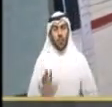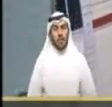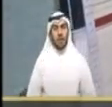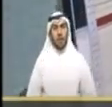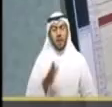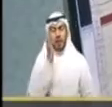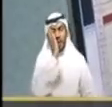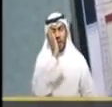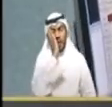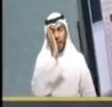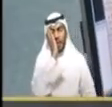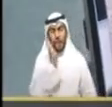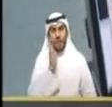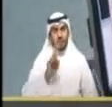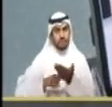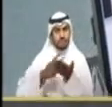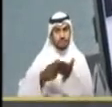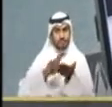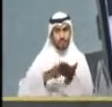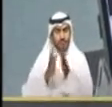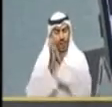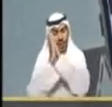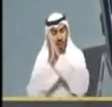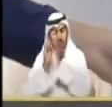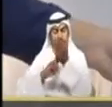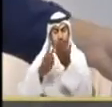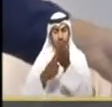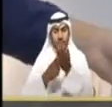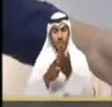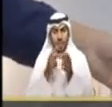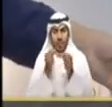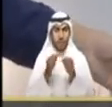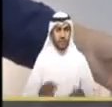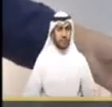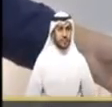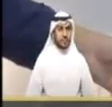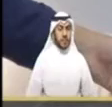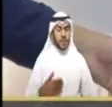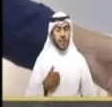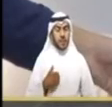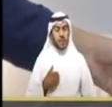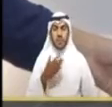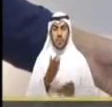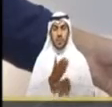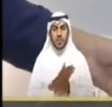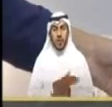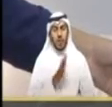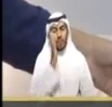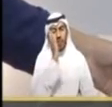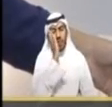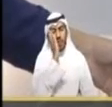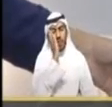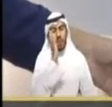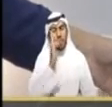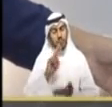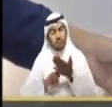السؤال الذي يطرح نفسه هنا، هل هناك أسباب أخرى؟ أعاني من الأرق وتقطع النوم، مش